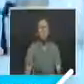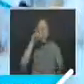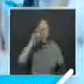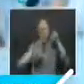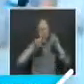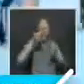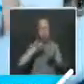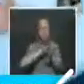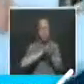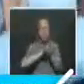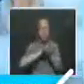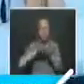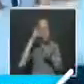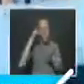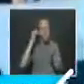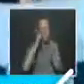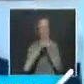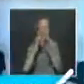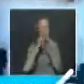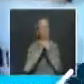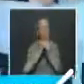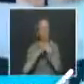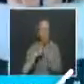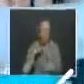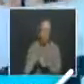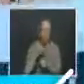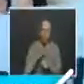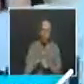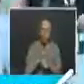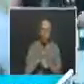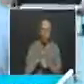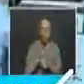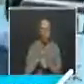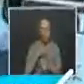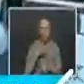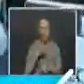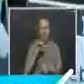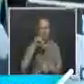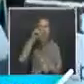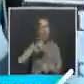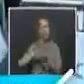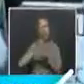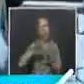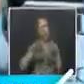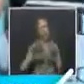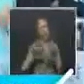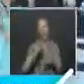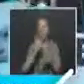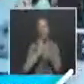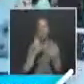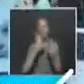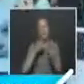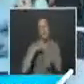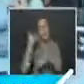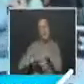אנשים פשוט, הבורות גורמת לאנשים. אני עובד, תראה, אני לא איש הייטק ולא שום דבר, אני גם